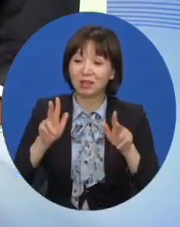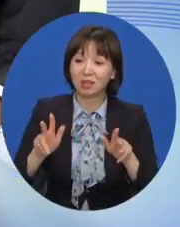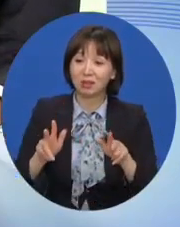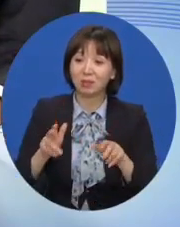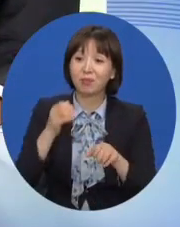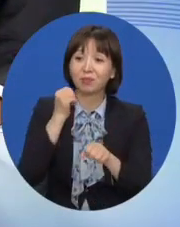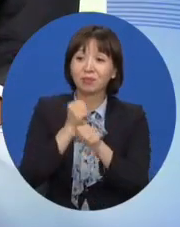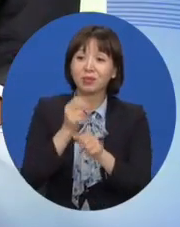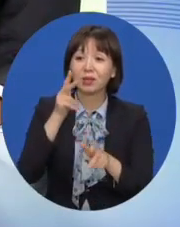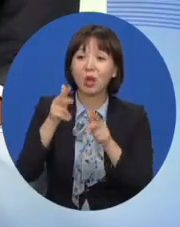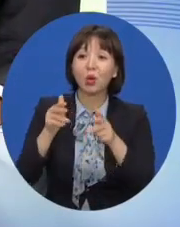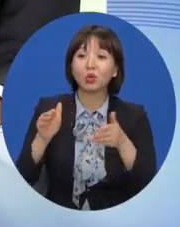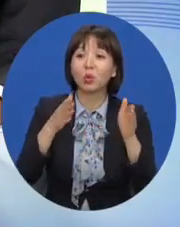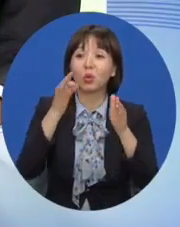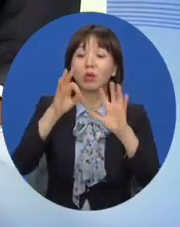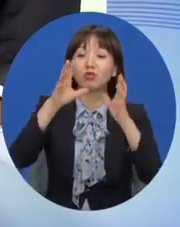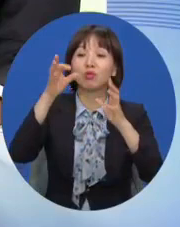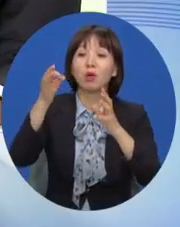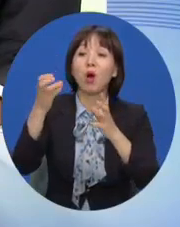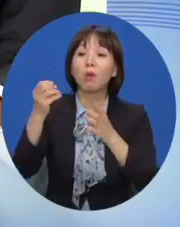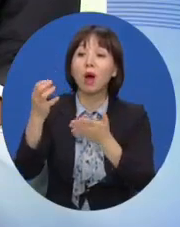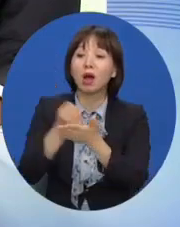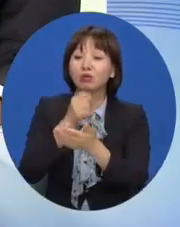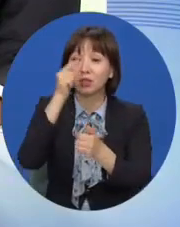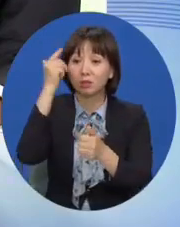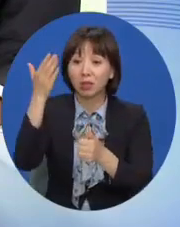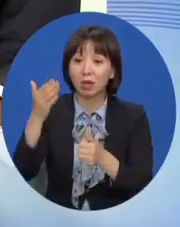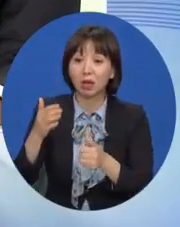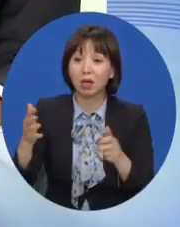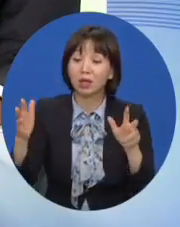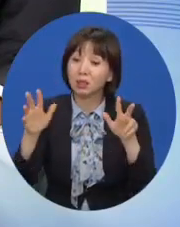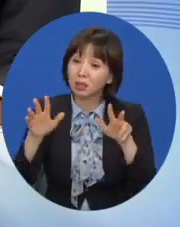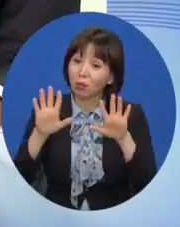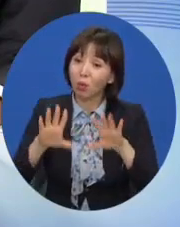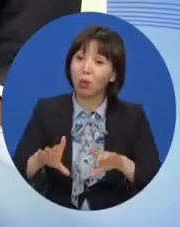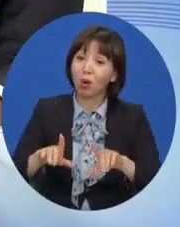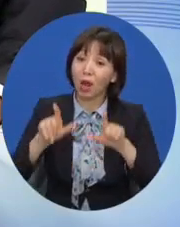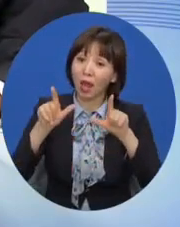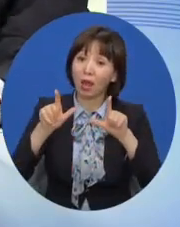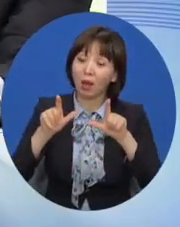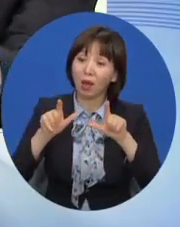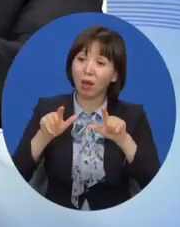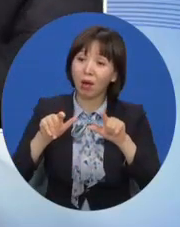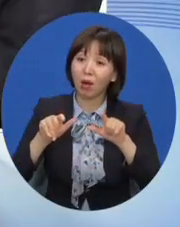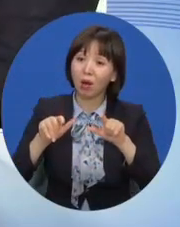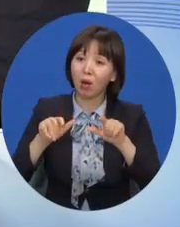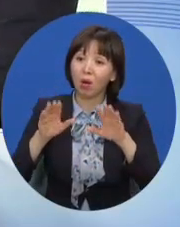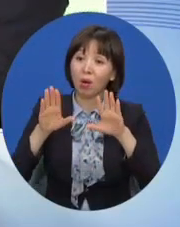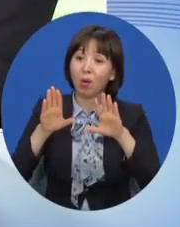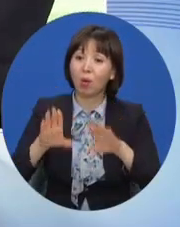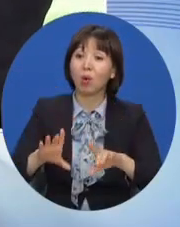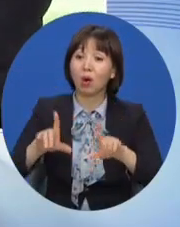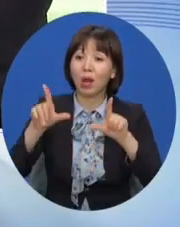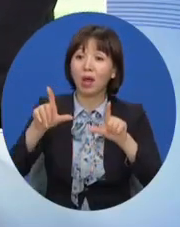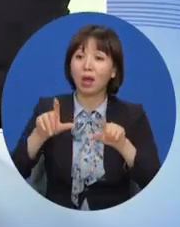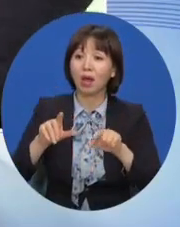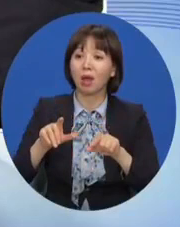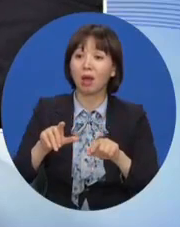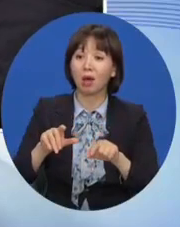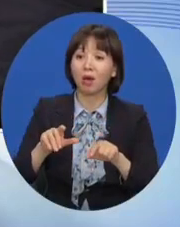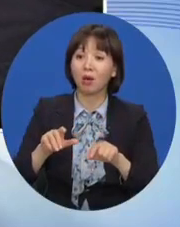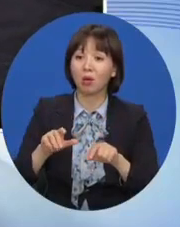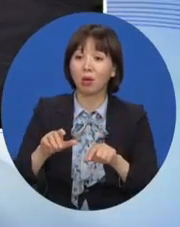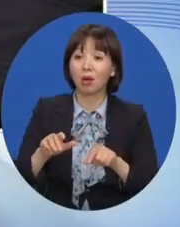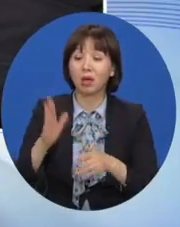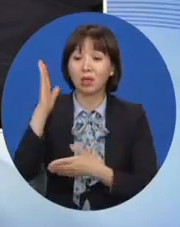얼마나 도비 국비 얼마 따왔습니까 전체를 한번 발표해 보시죠. 전체를 금년도만 해도 시장이 그걸 알아주죠. 금년도만 해도 시장이 그래서